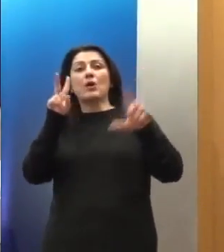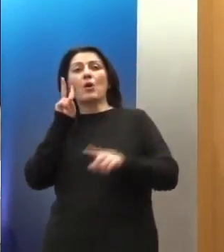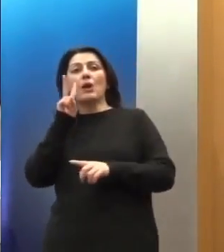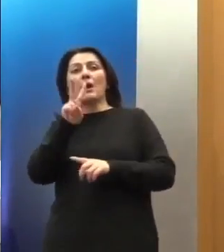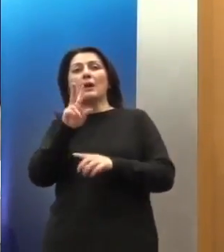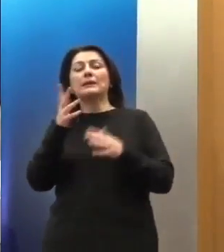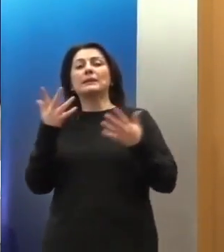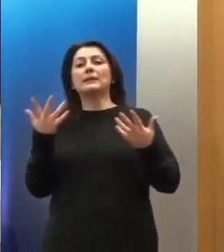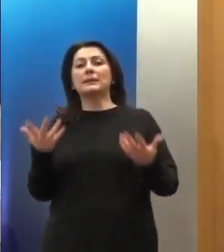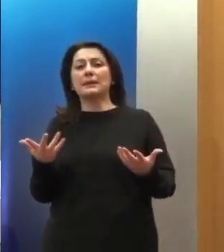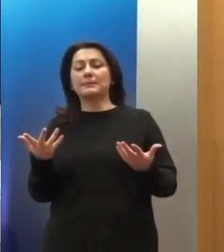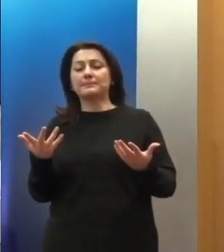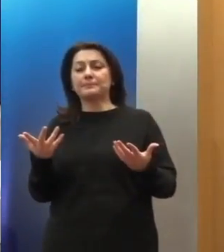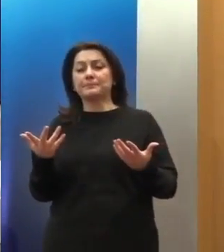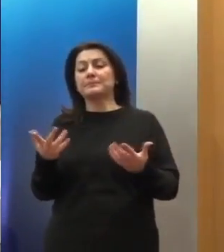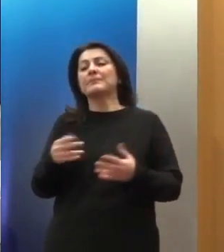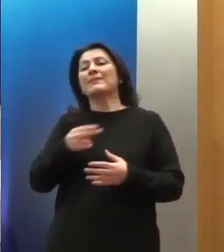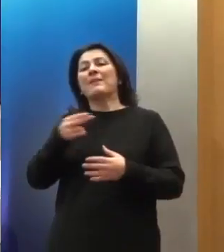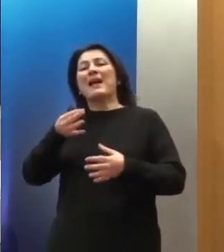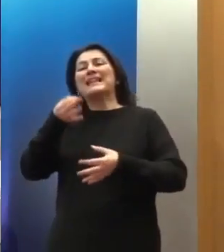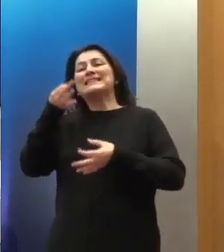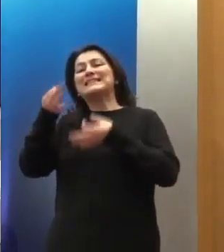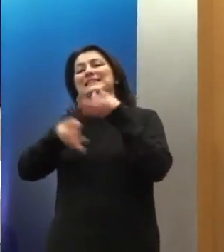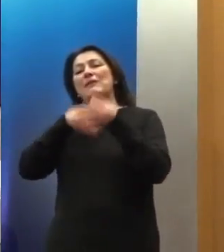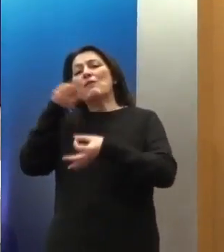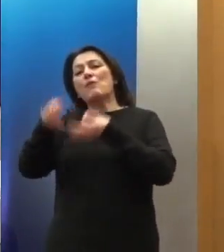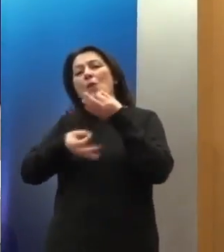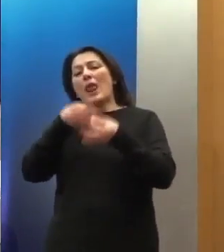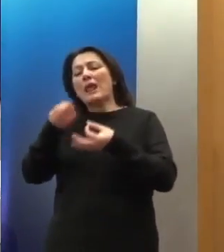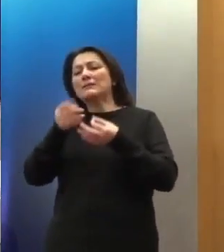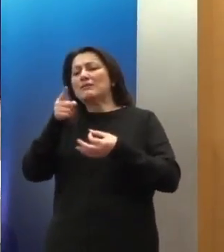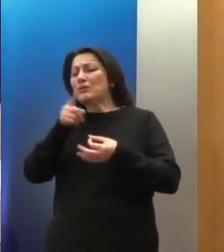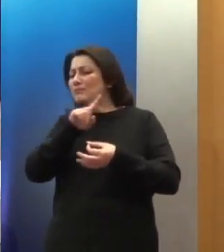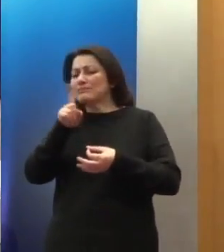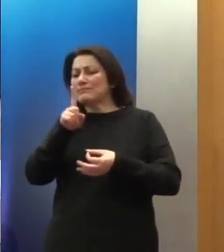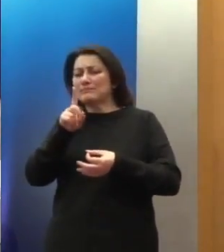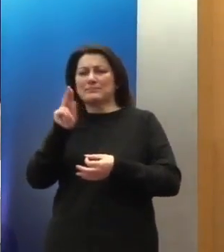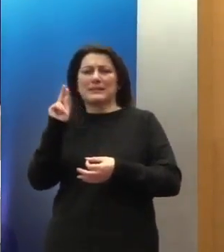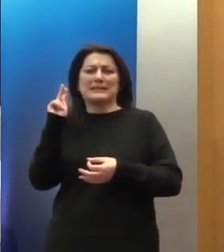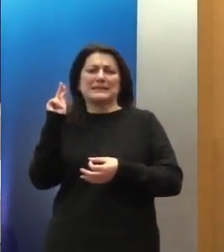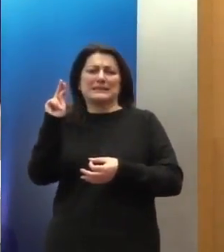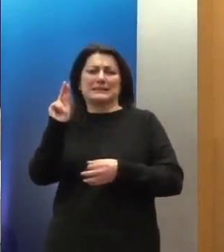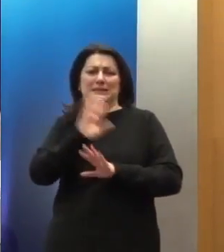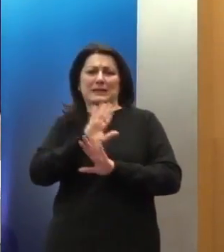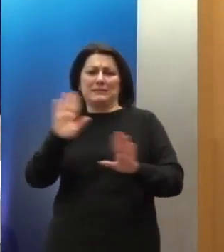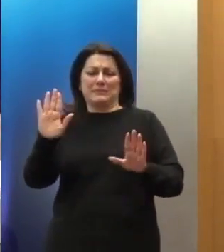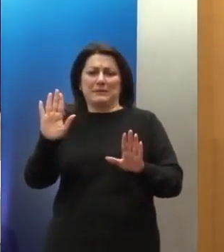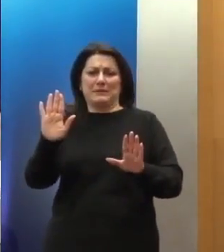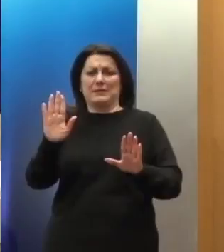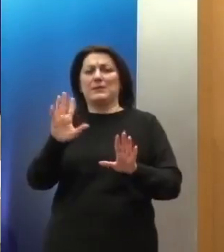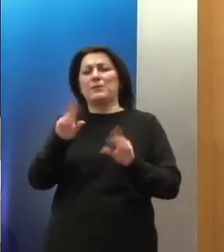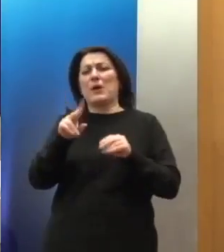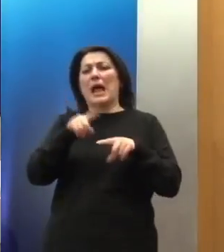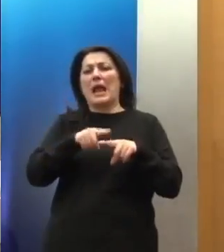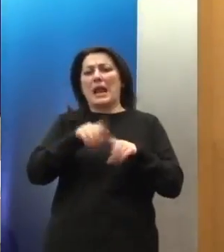όχι ότι οι συστάσεις δεν είναι δεσμευτικές για την Ελλάδα, κάτι για το οποίο, όχι απλώς αυτό, κάτι στο οποίο